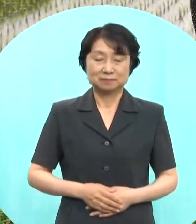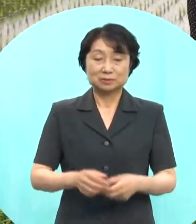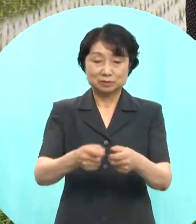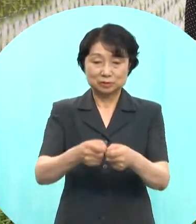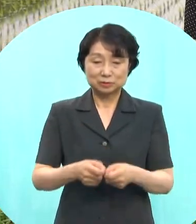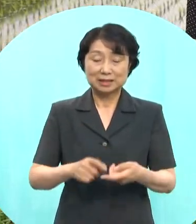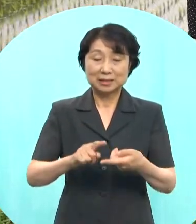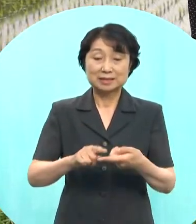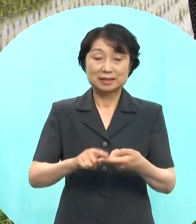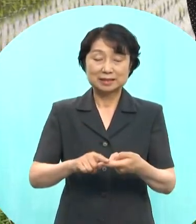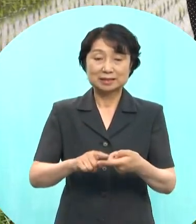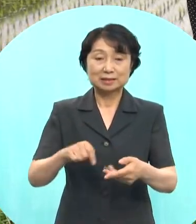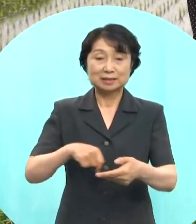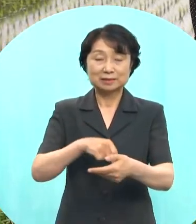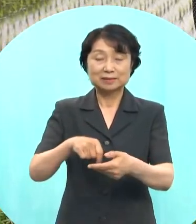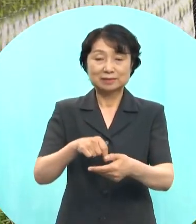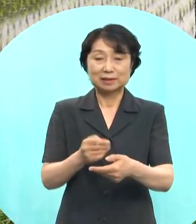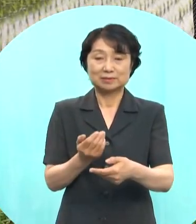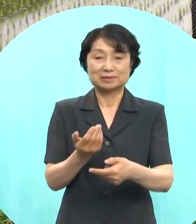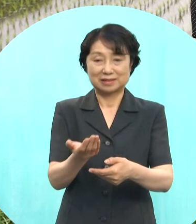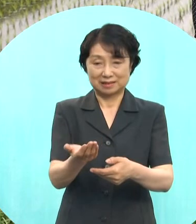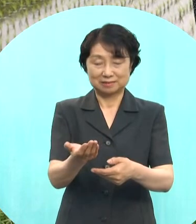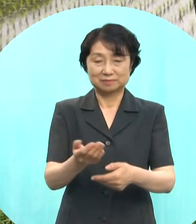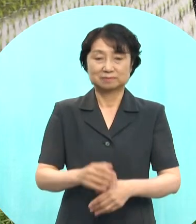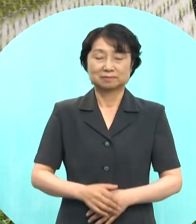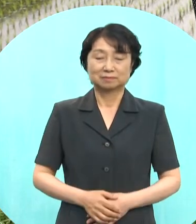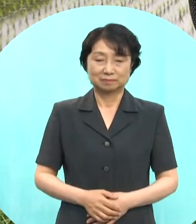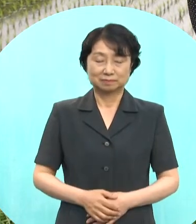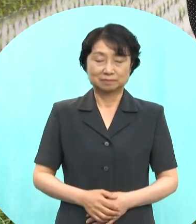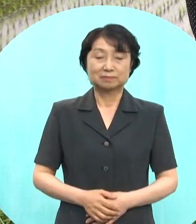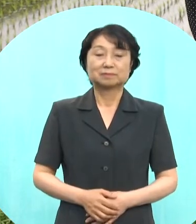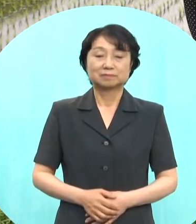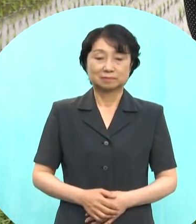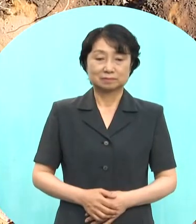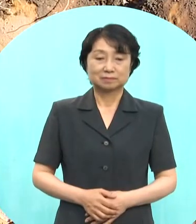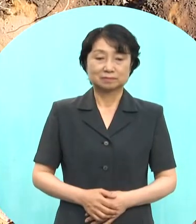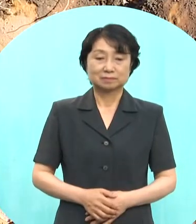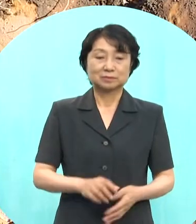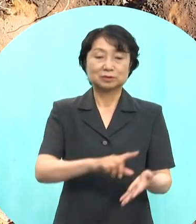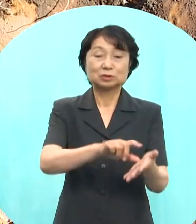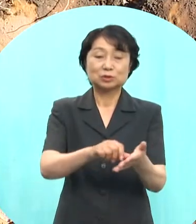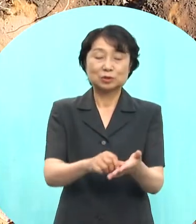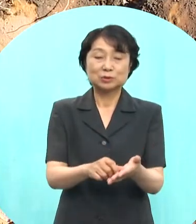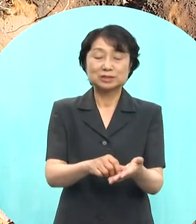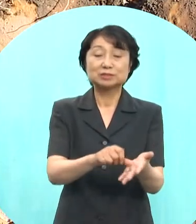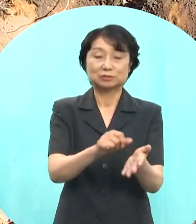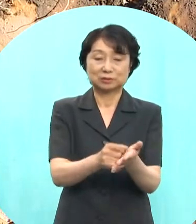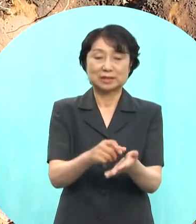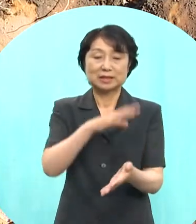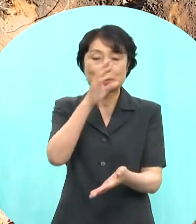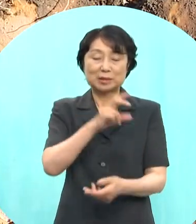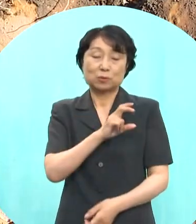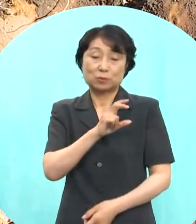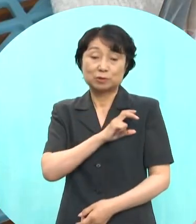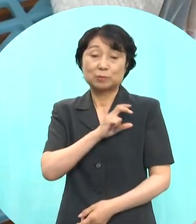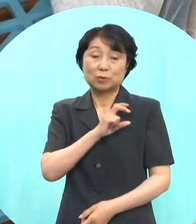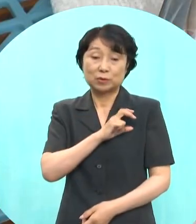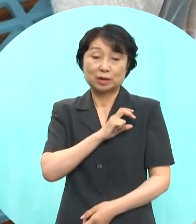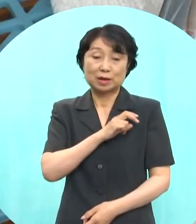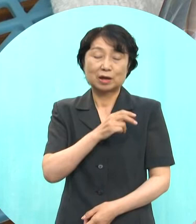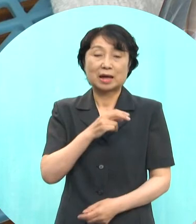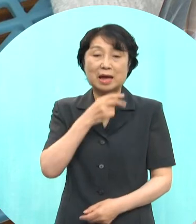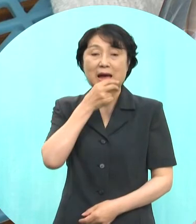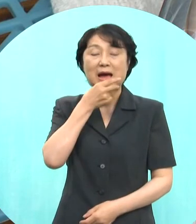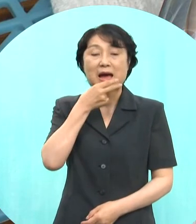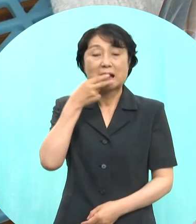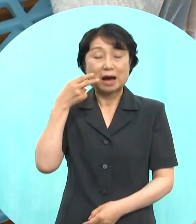具体的にどういった取り組みですか？ はい、徳地地区の山の芋や吉野